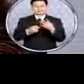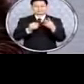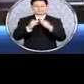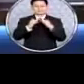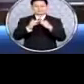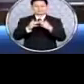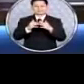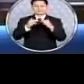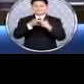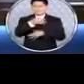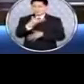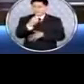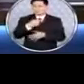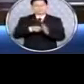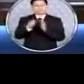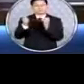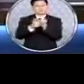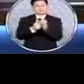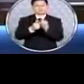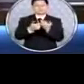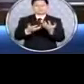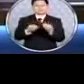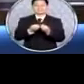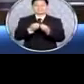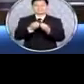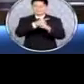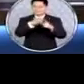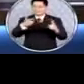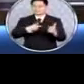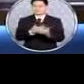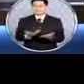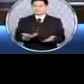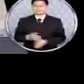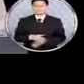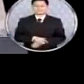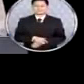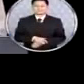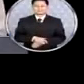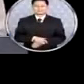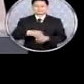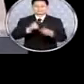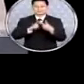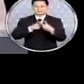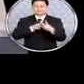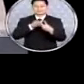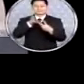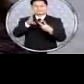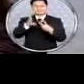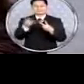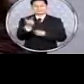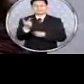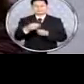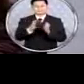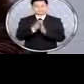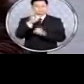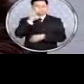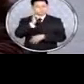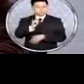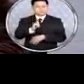子的结婚叫裸婚啊等等这些的问题，你怎么看待？另外，我请问另外两位都有好爸爸